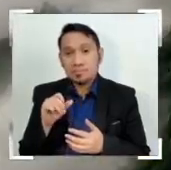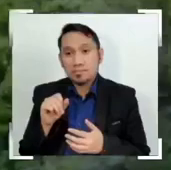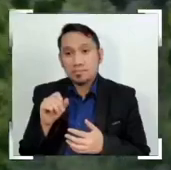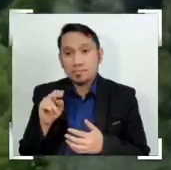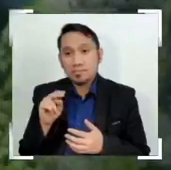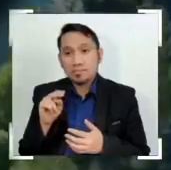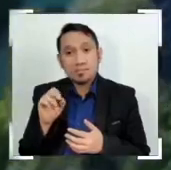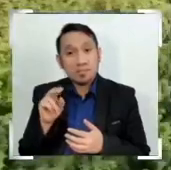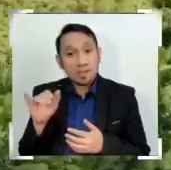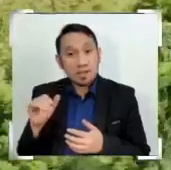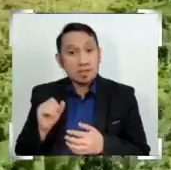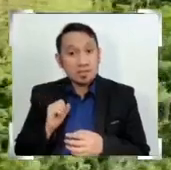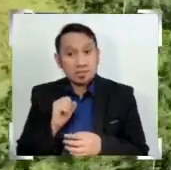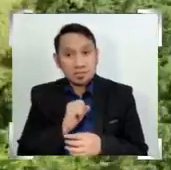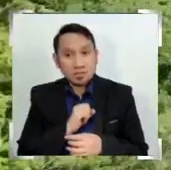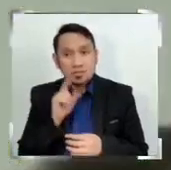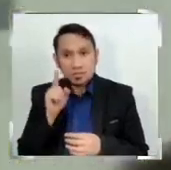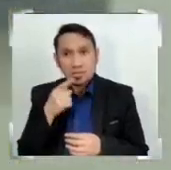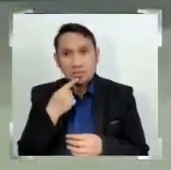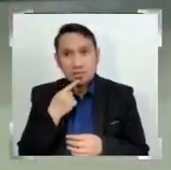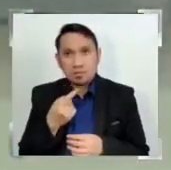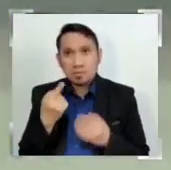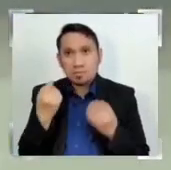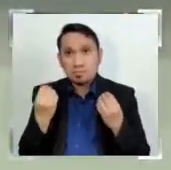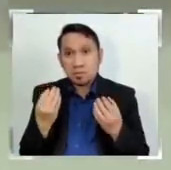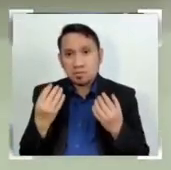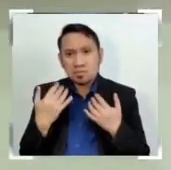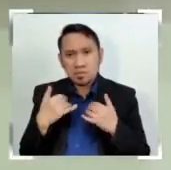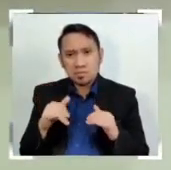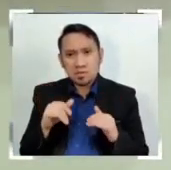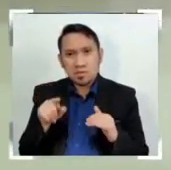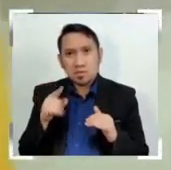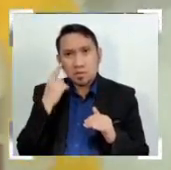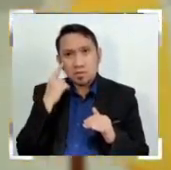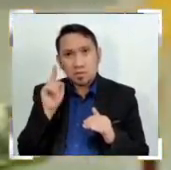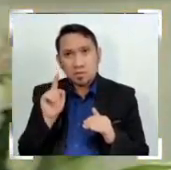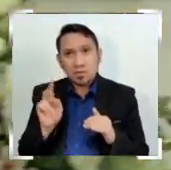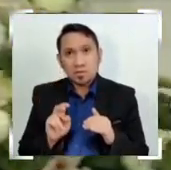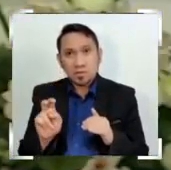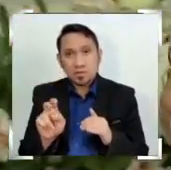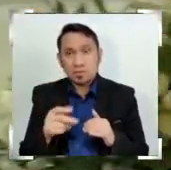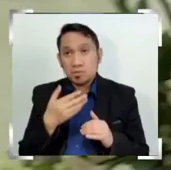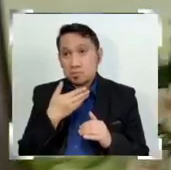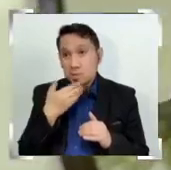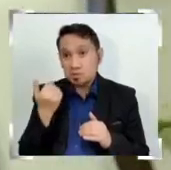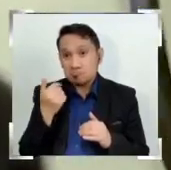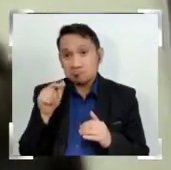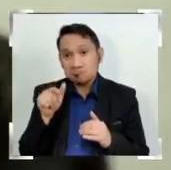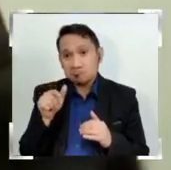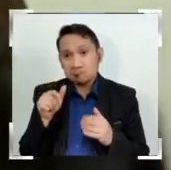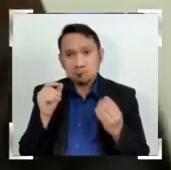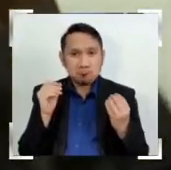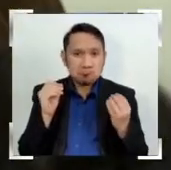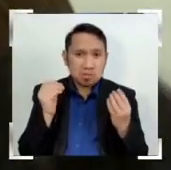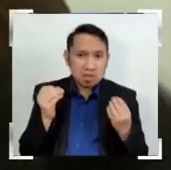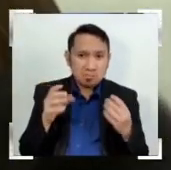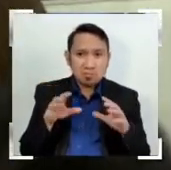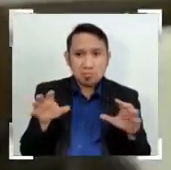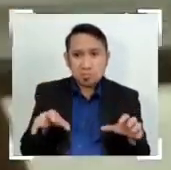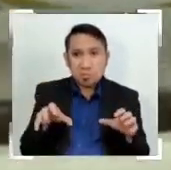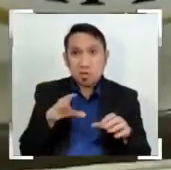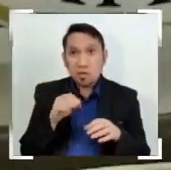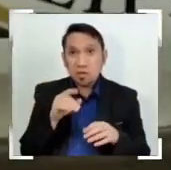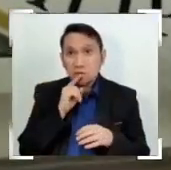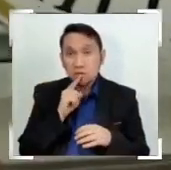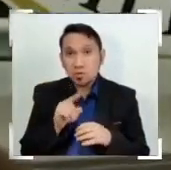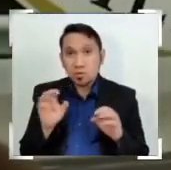ng kontrobersya, marami raw nagawa si Frasco para sa turismo. Mabilis din daw umaksyon ang kalihim at tiniyak na walang public